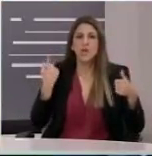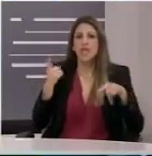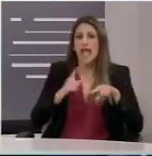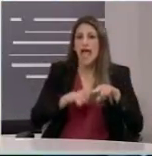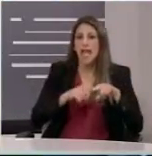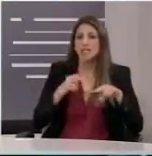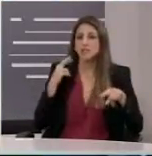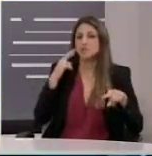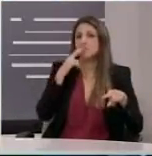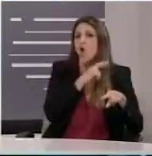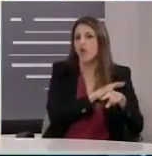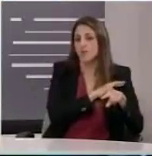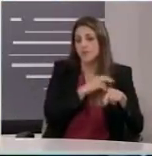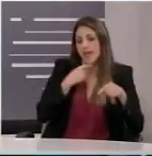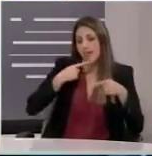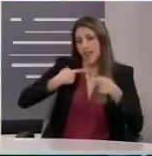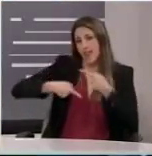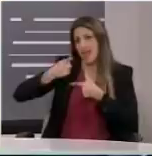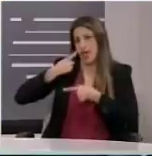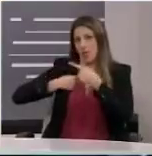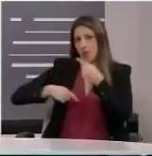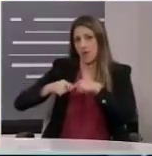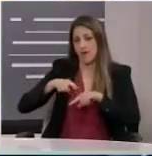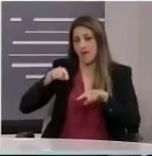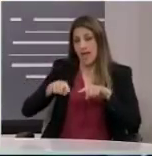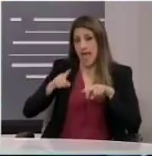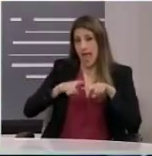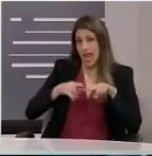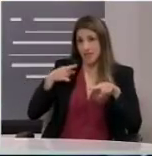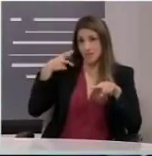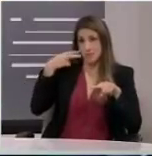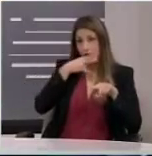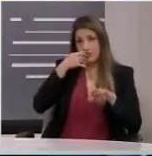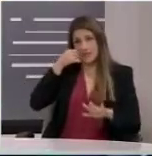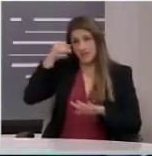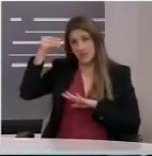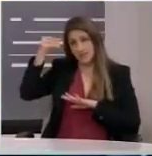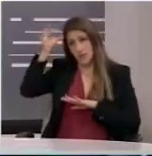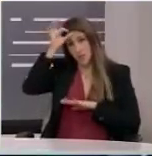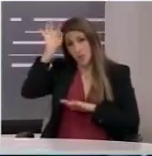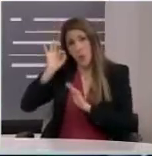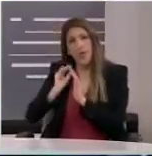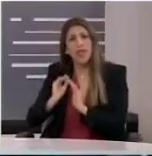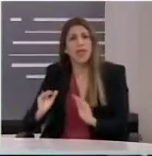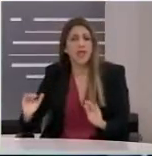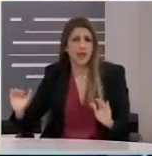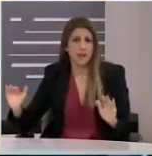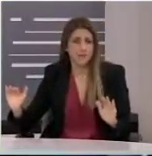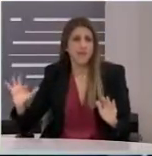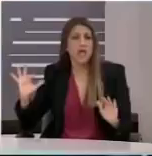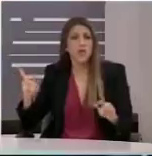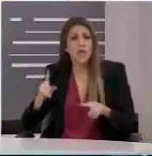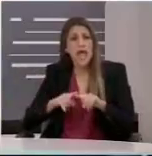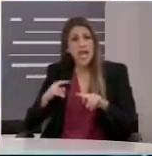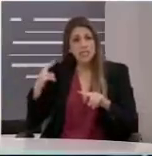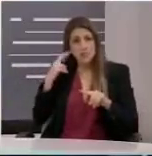Έλληνας Πρωθυπουργός τάχα σε αυτή την τηλεφωνική επικοινωνία που στόχο είχε την αποκλιμάκωση, λες